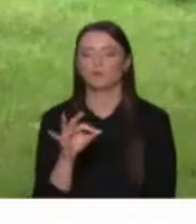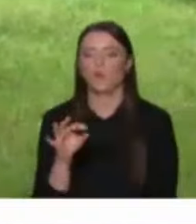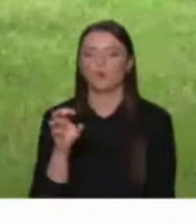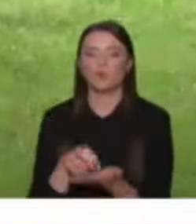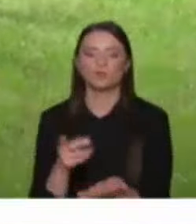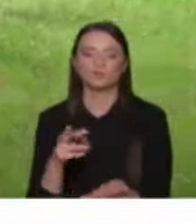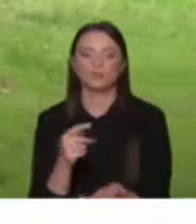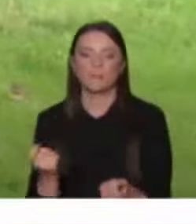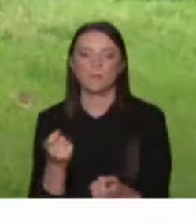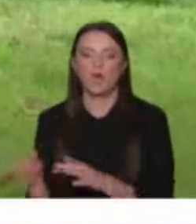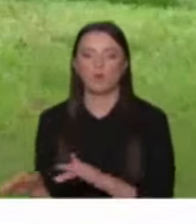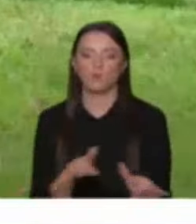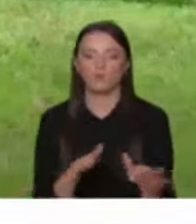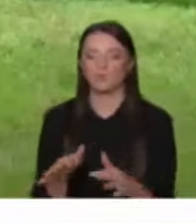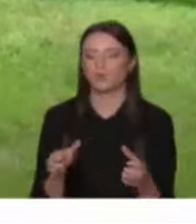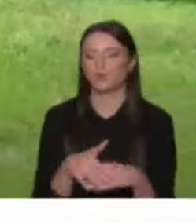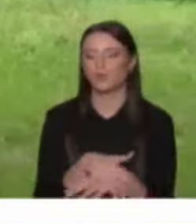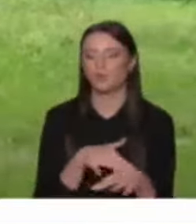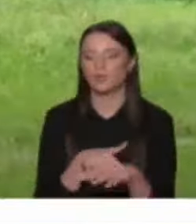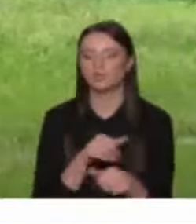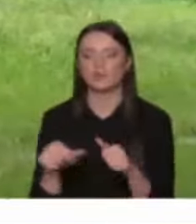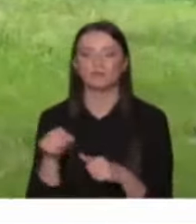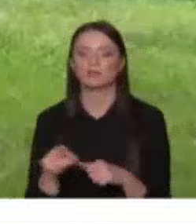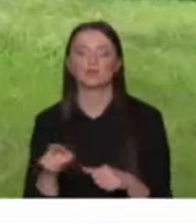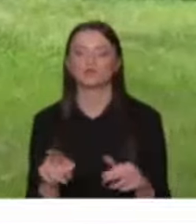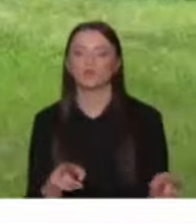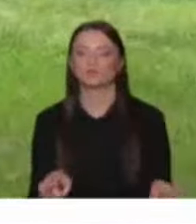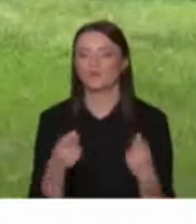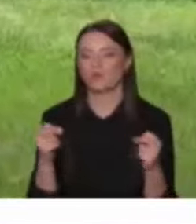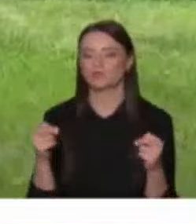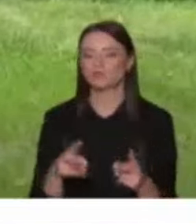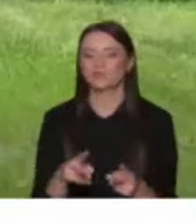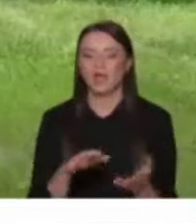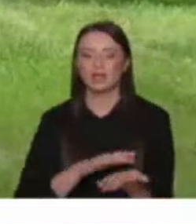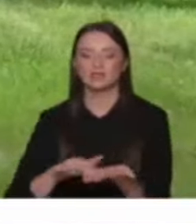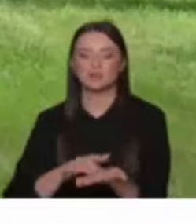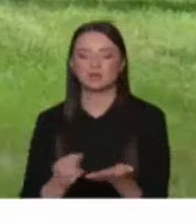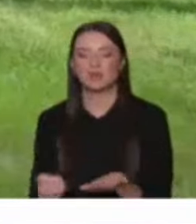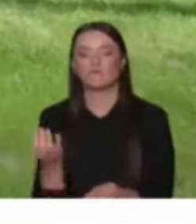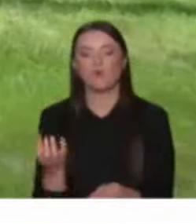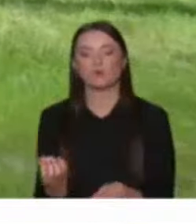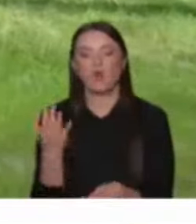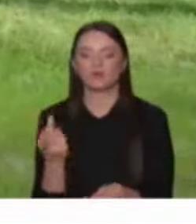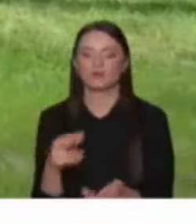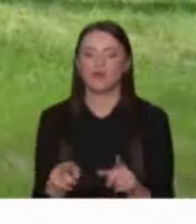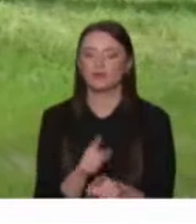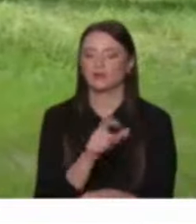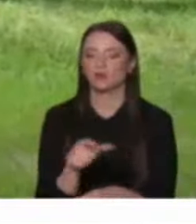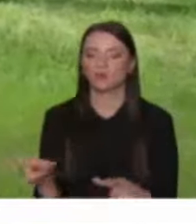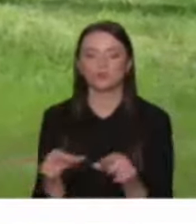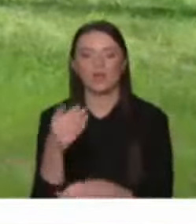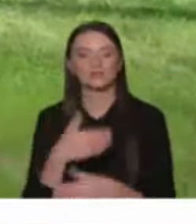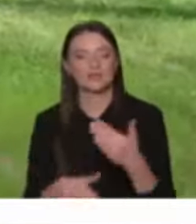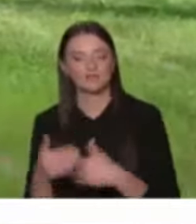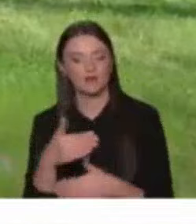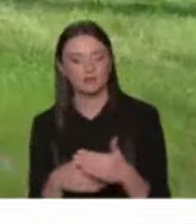для маломобільних груп населення, а саме те, що створили спеціальні сенсорні фонтани для таких людей з інвалідністю.